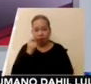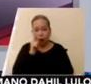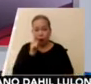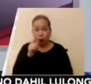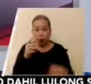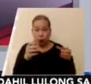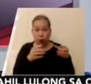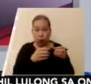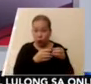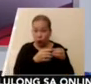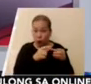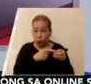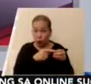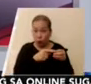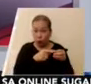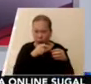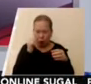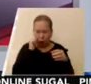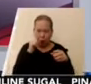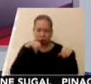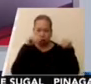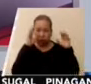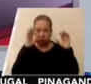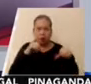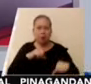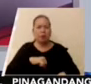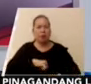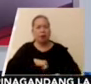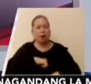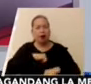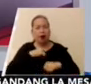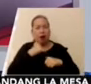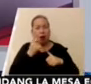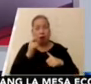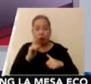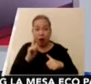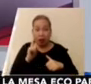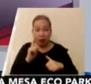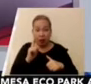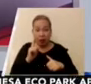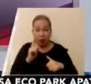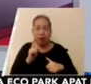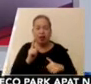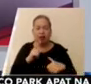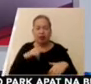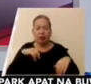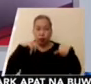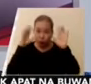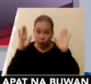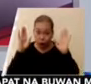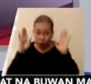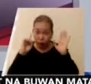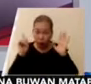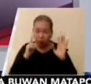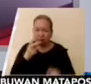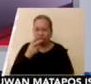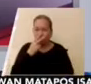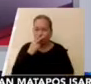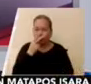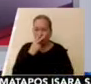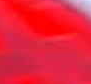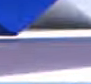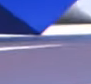proud sa kanilang tagumpay na paghinto sa paninigarilyo. Ang kanilang quitting journey, tinutukan ni